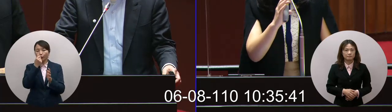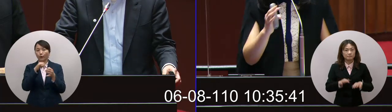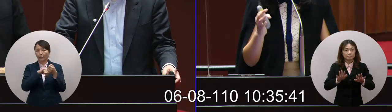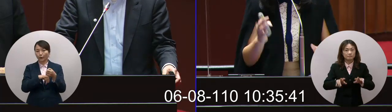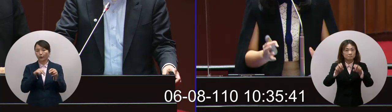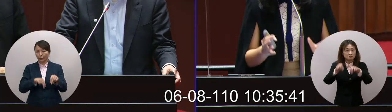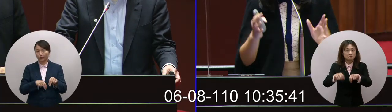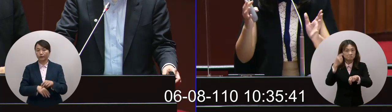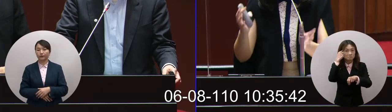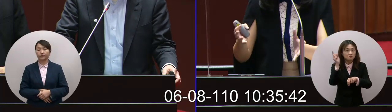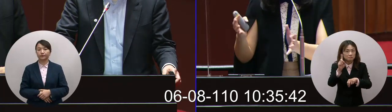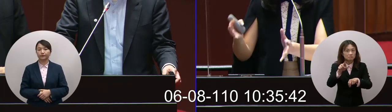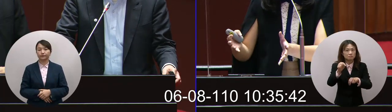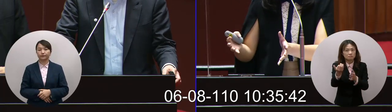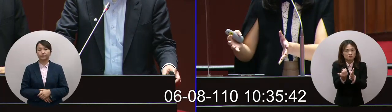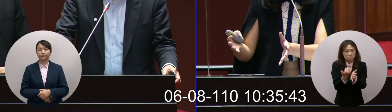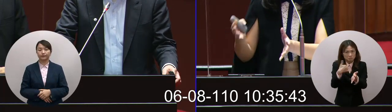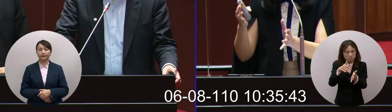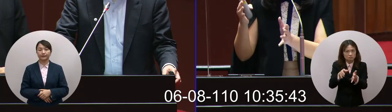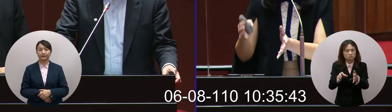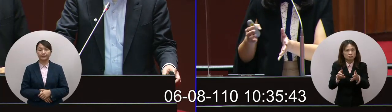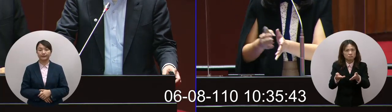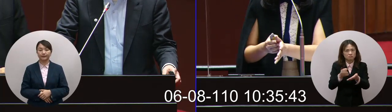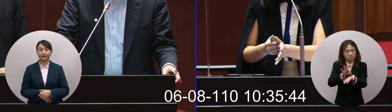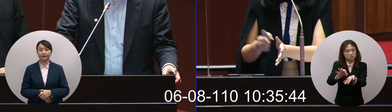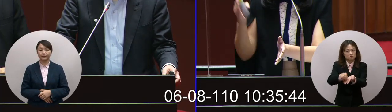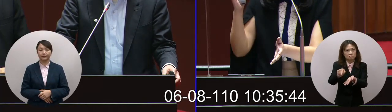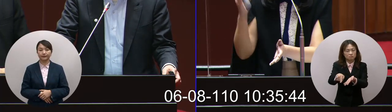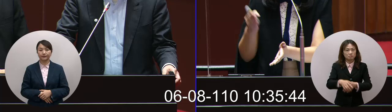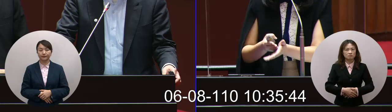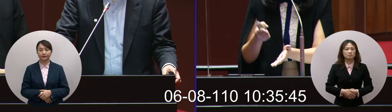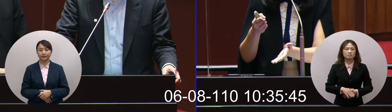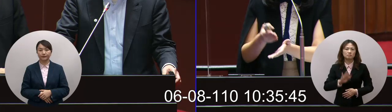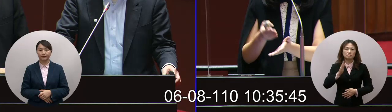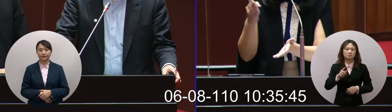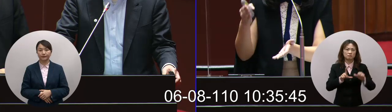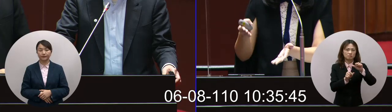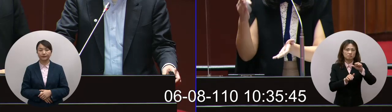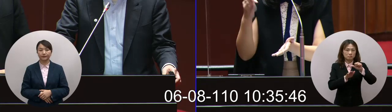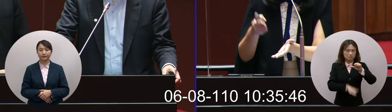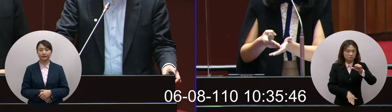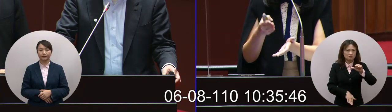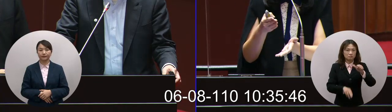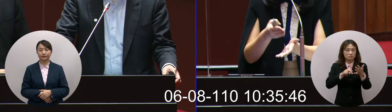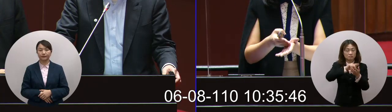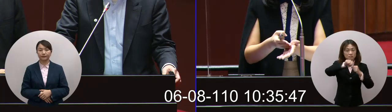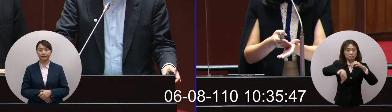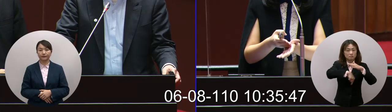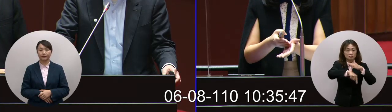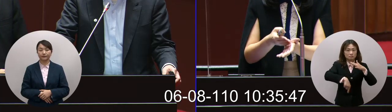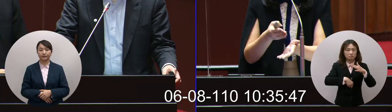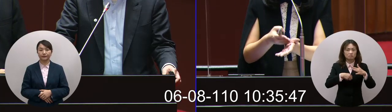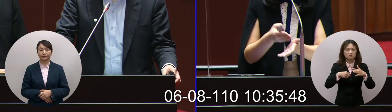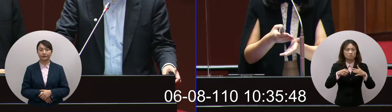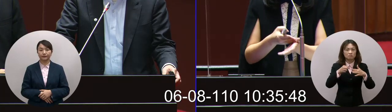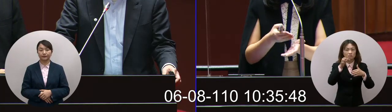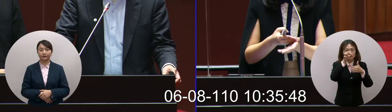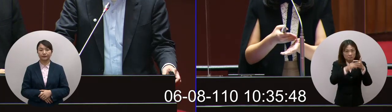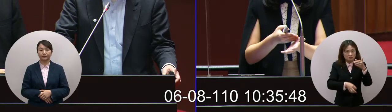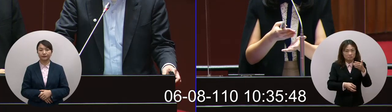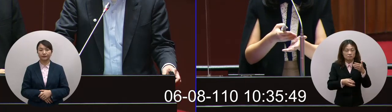签约表示你的预算就要 secure 在那里。那你我现在的问题是，五月底我们的立法院才通过你的条例，追